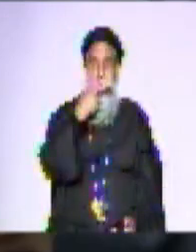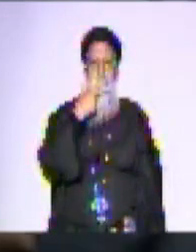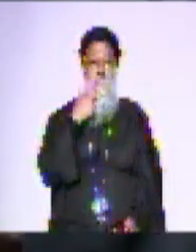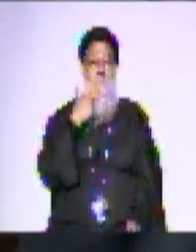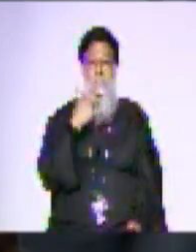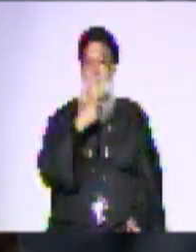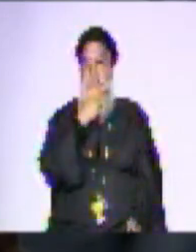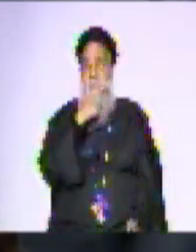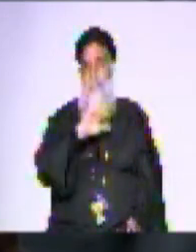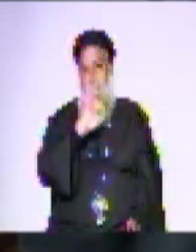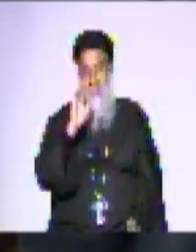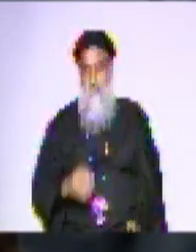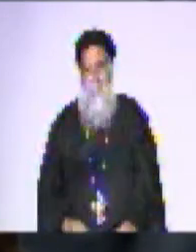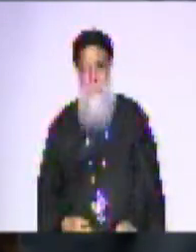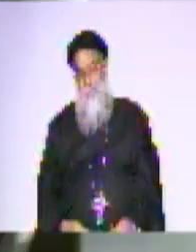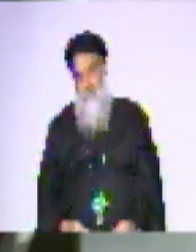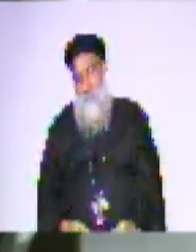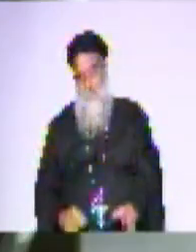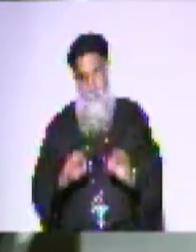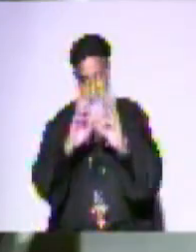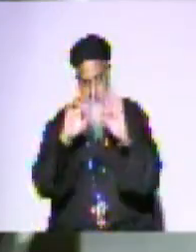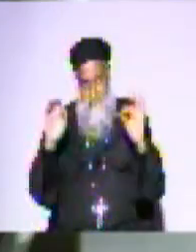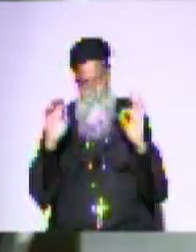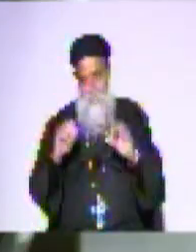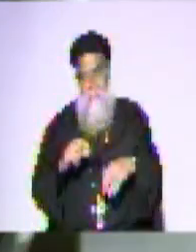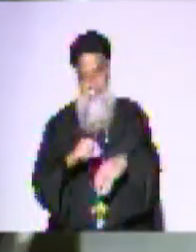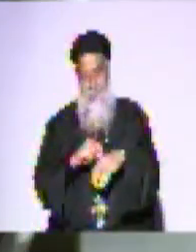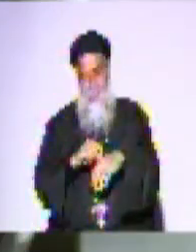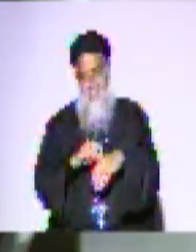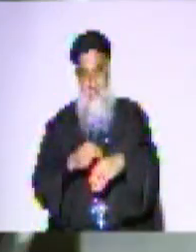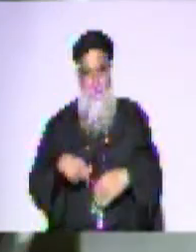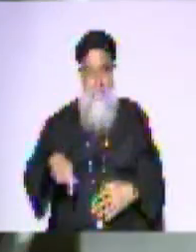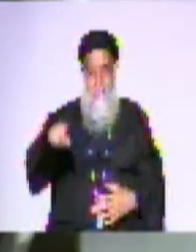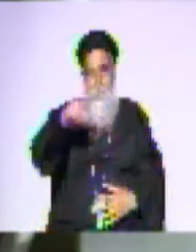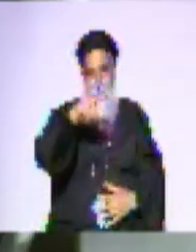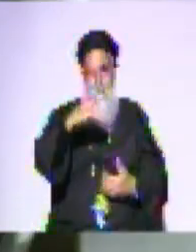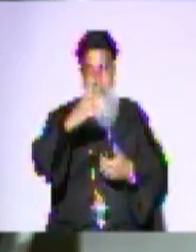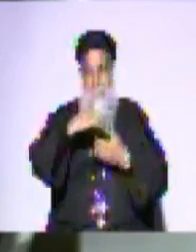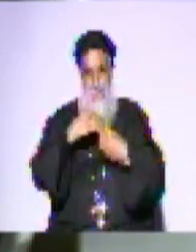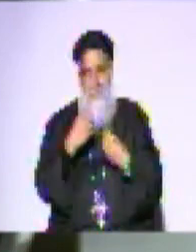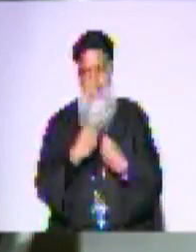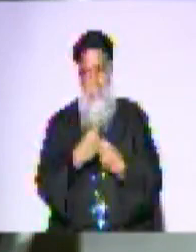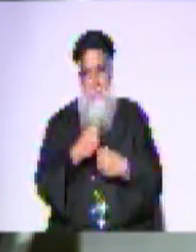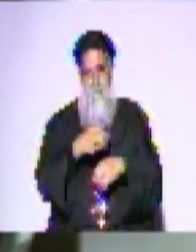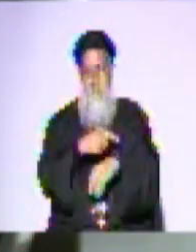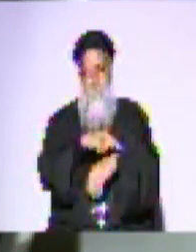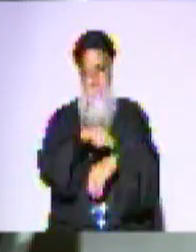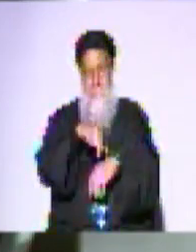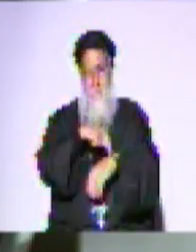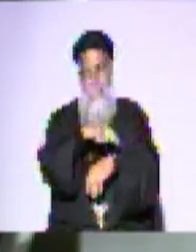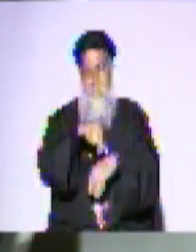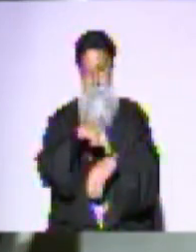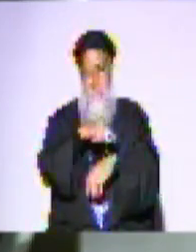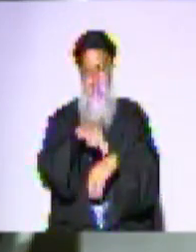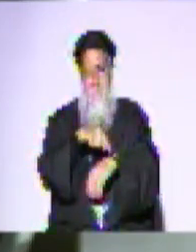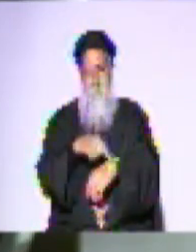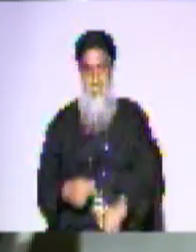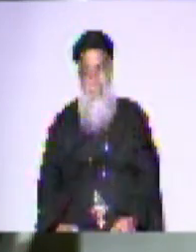أو الطهارة. إزاي إن الإنسان يستفيد من الفرصة لكي